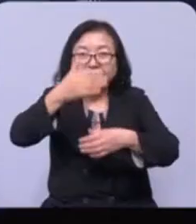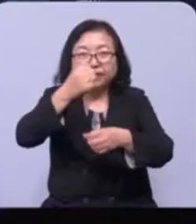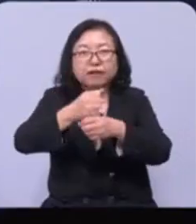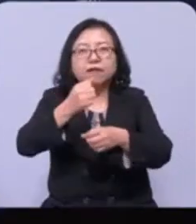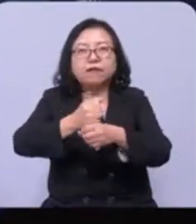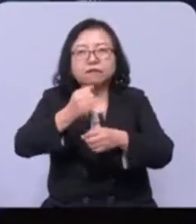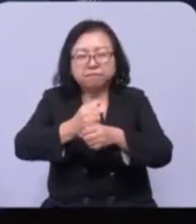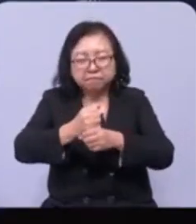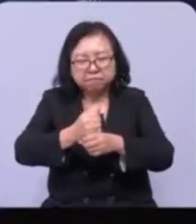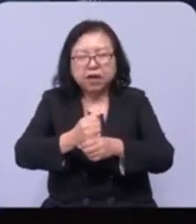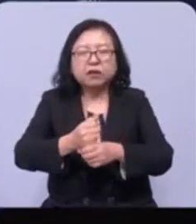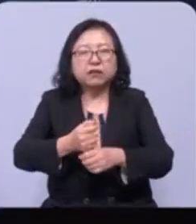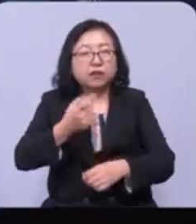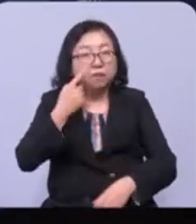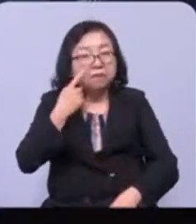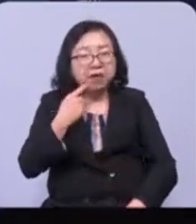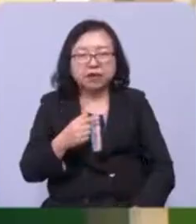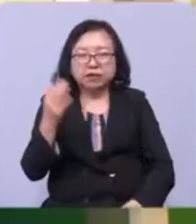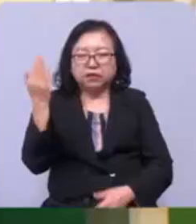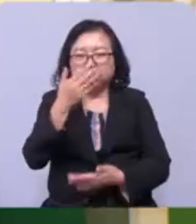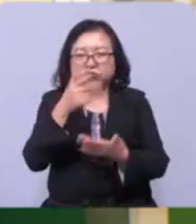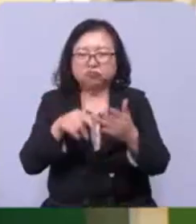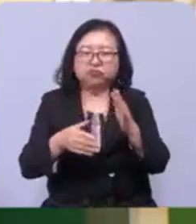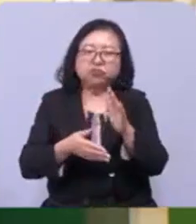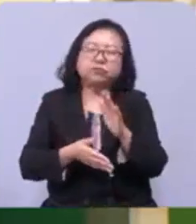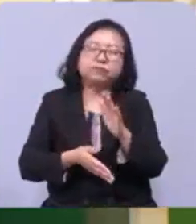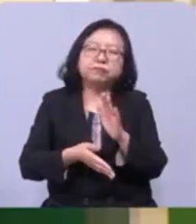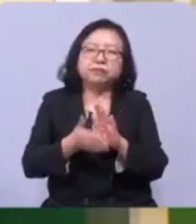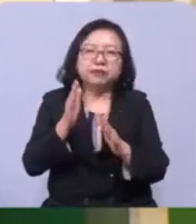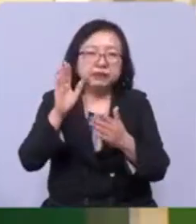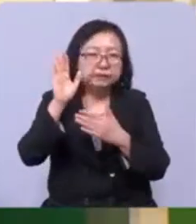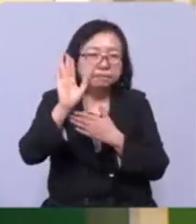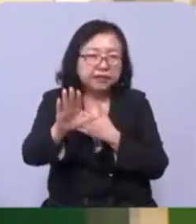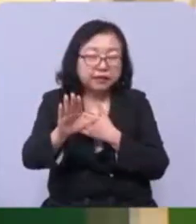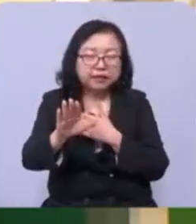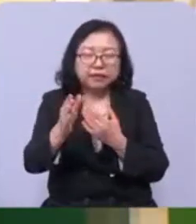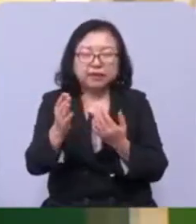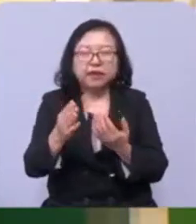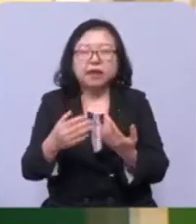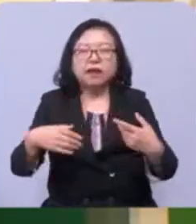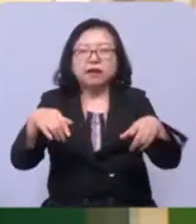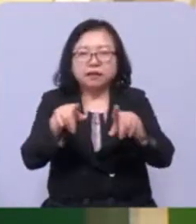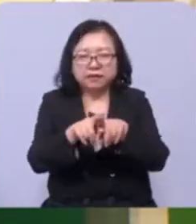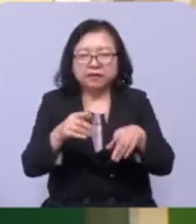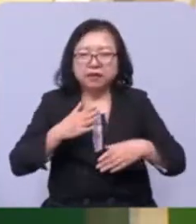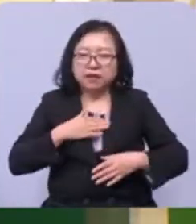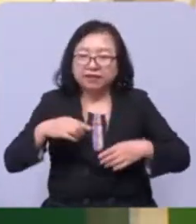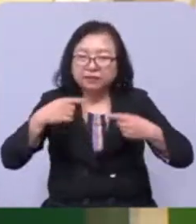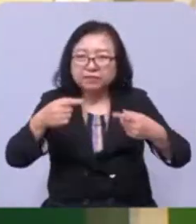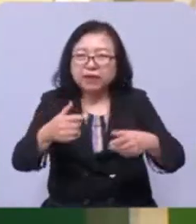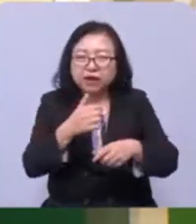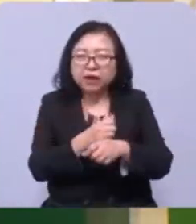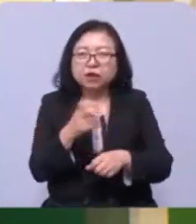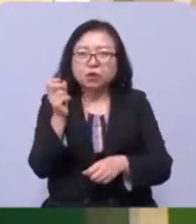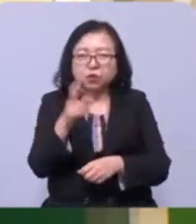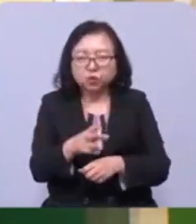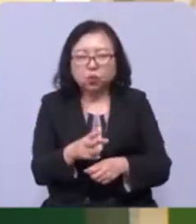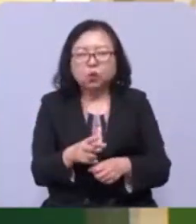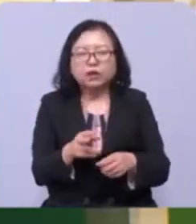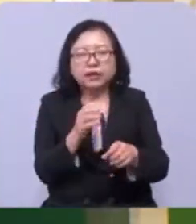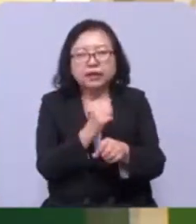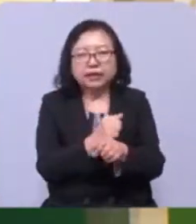현장입니다. 청주의 미래를 함께 건설해 나아가는 과정에 참여하고 또 이를 통해 시민 단결과 문화의